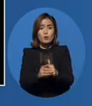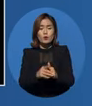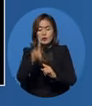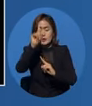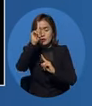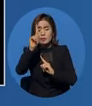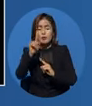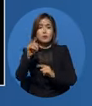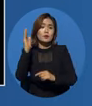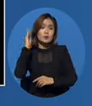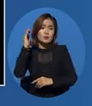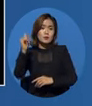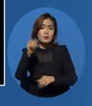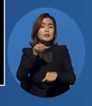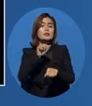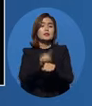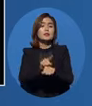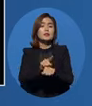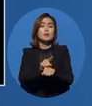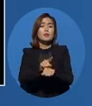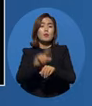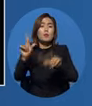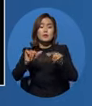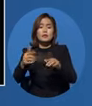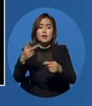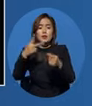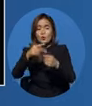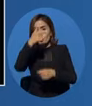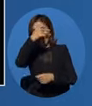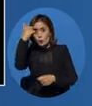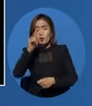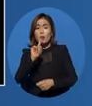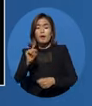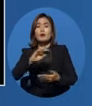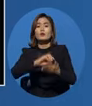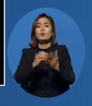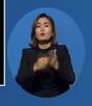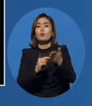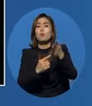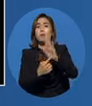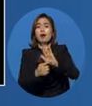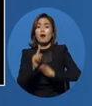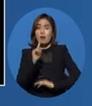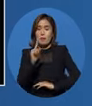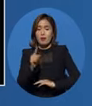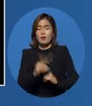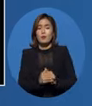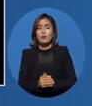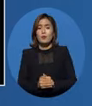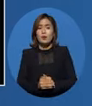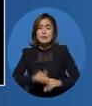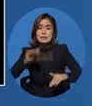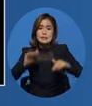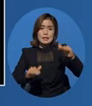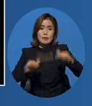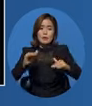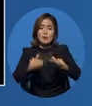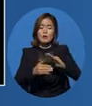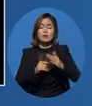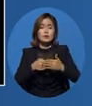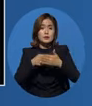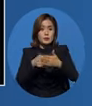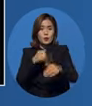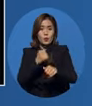후보는 성격과 스타일이 j 의 노무현 이라고 까지 주장 하시면서 차별화를 시도했고